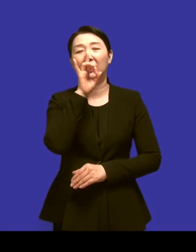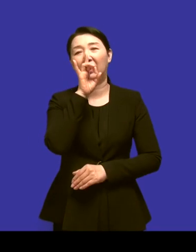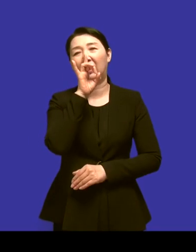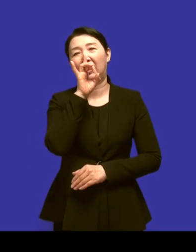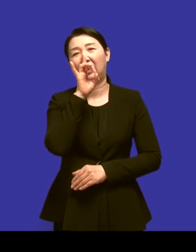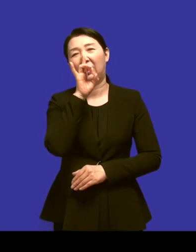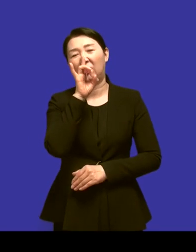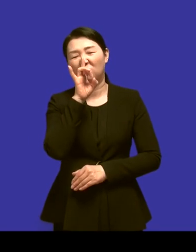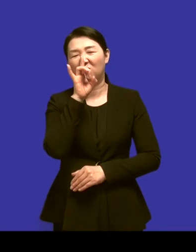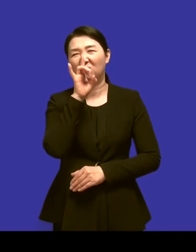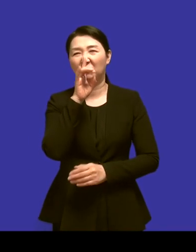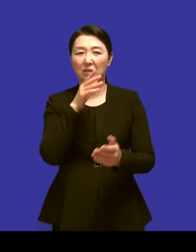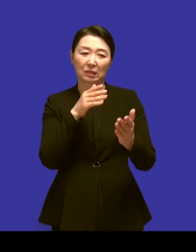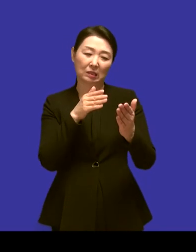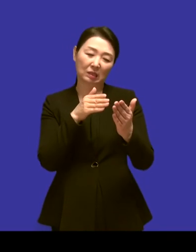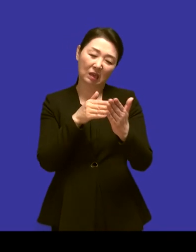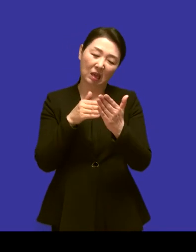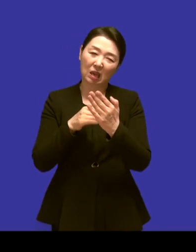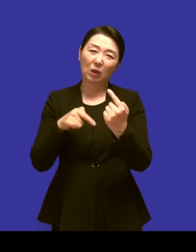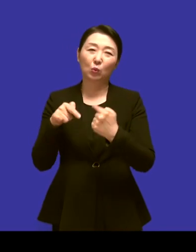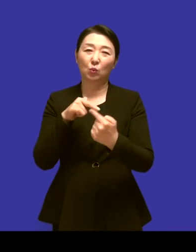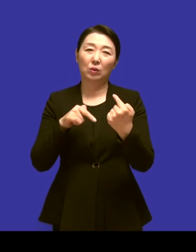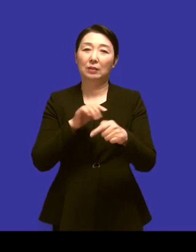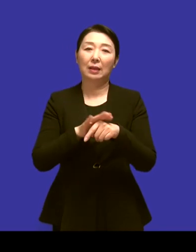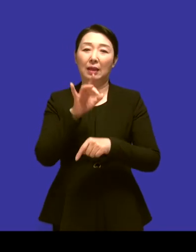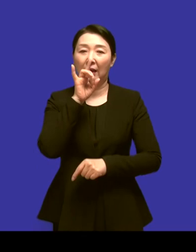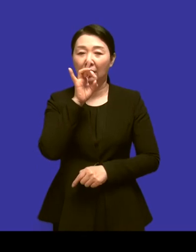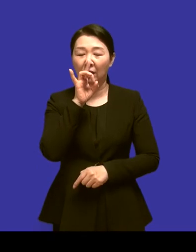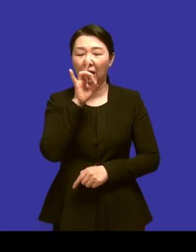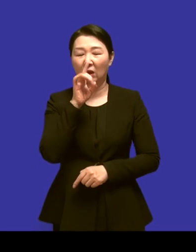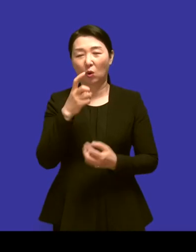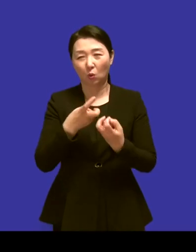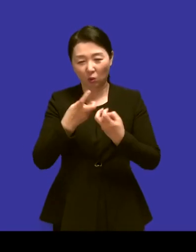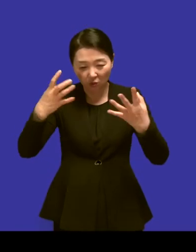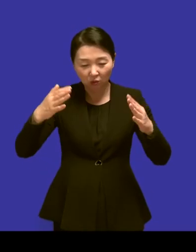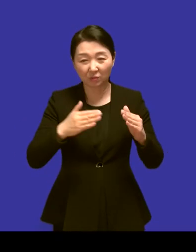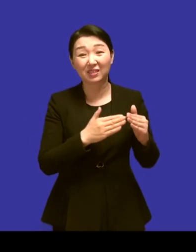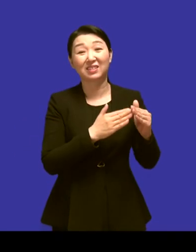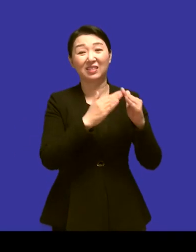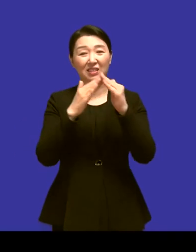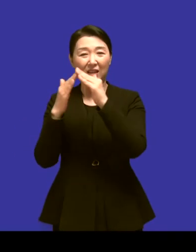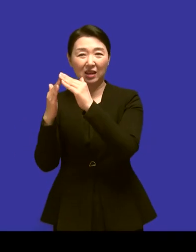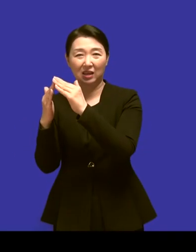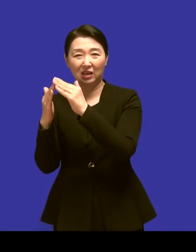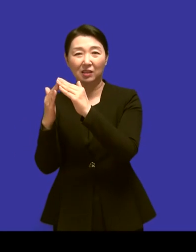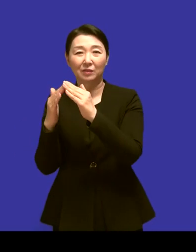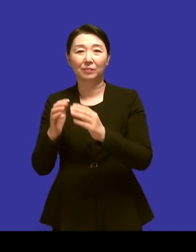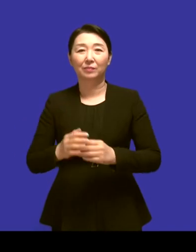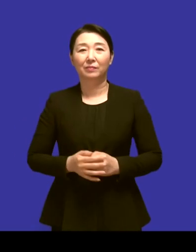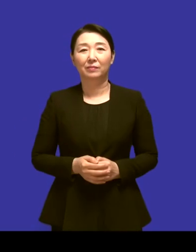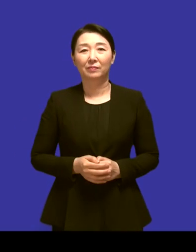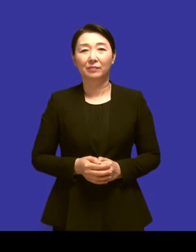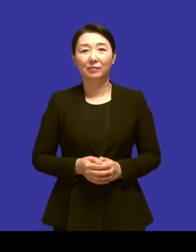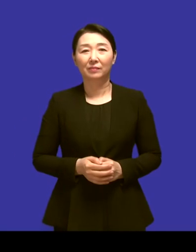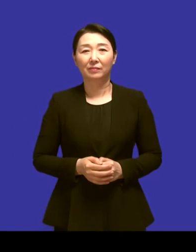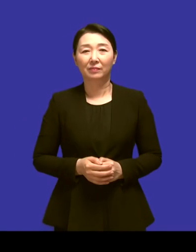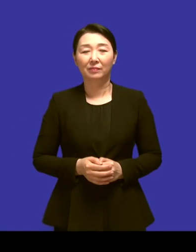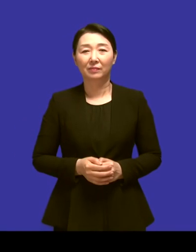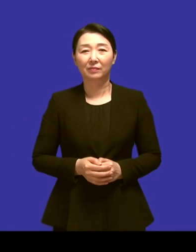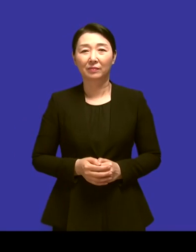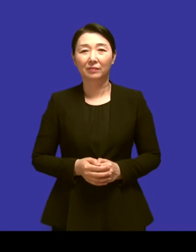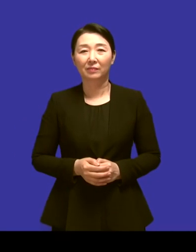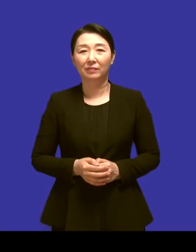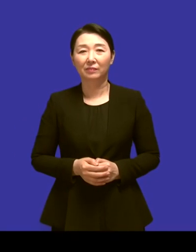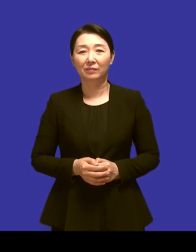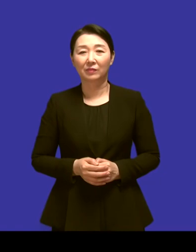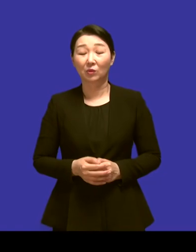되셨어가지고 잘 안 되셨어가지고 불가피하게 이제 이사를 가야 됐었던 상황이 있었어서 그래서 뭔가